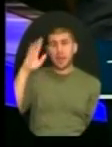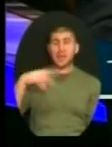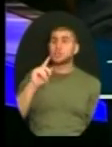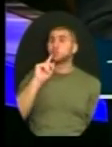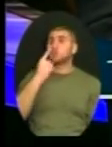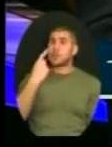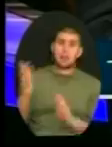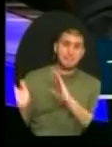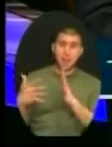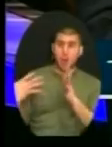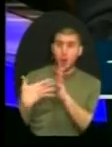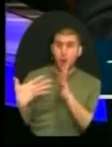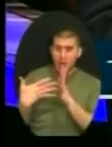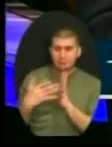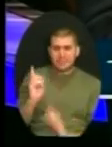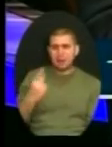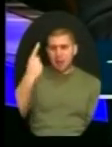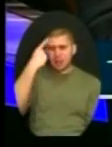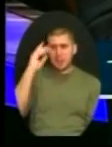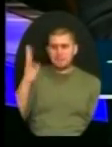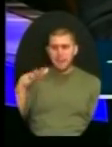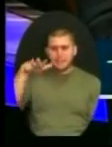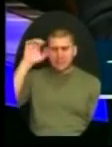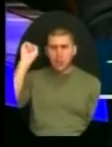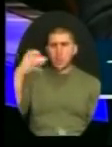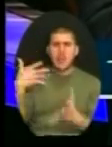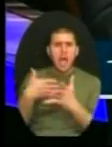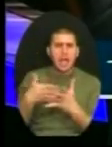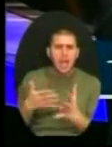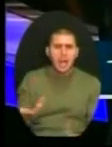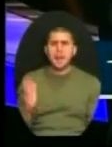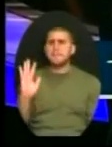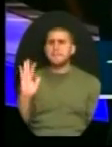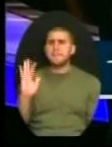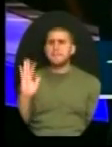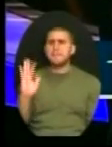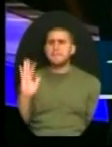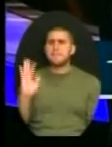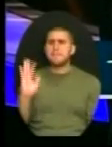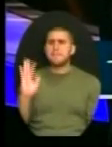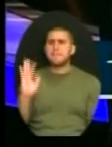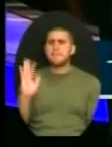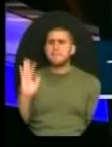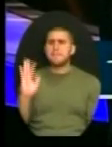שנה ומשהו שחוקרים, מה הגיעו המסקנות של החקירה, מה יהיה בעתיד.